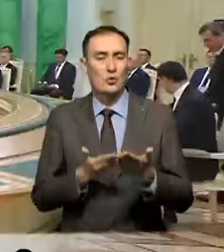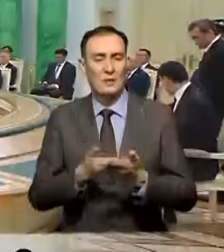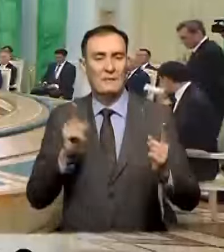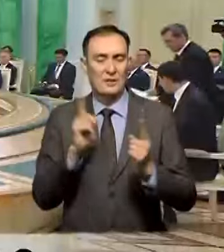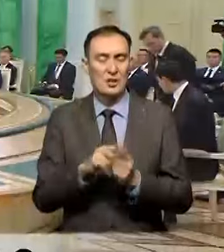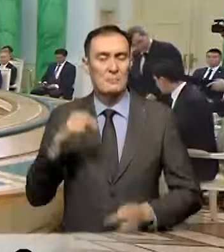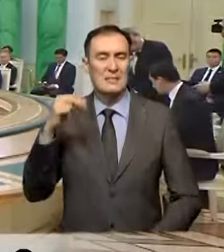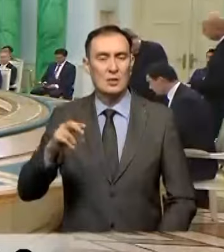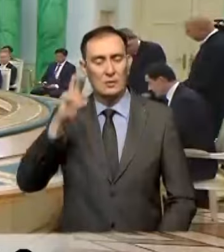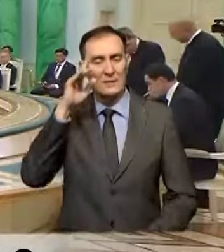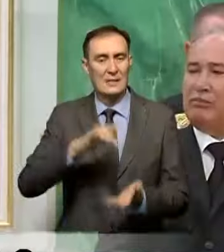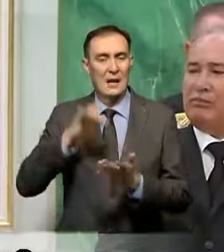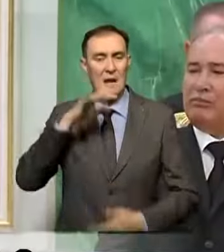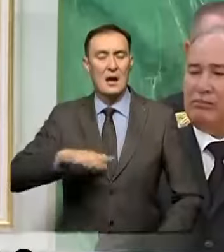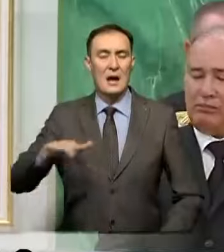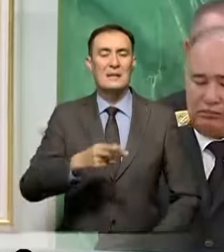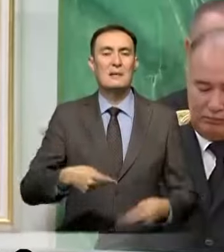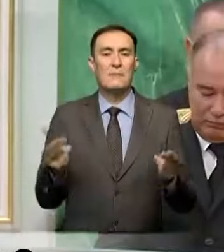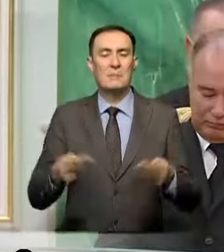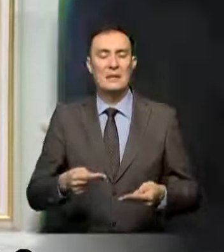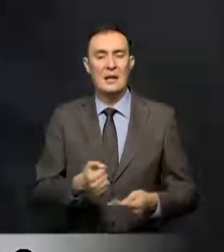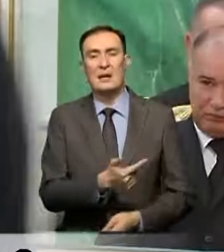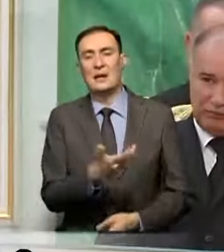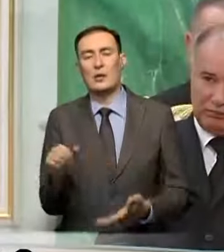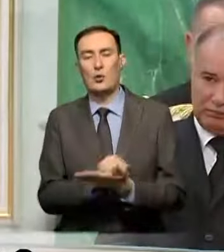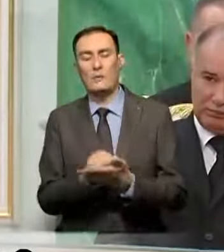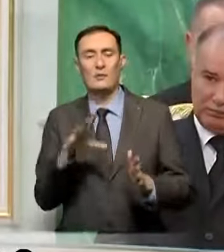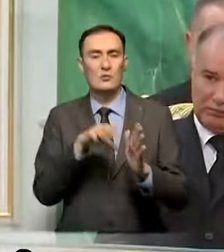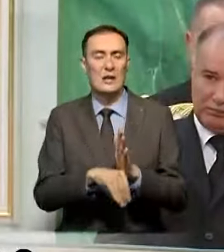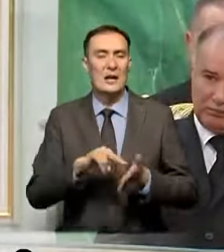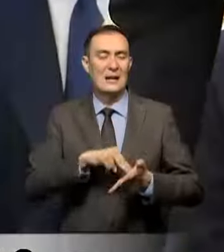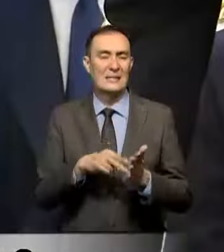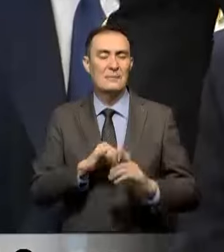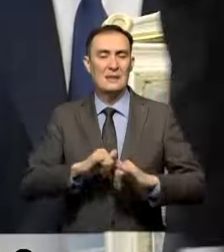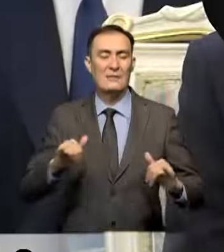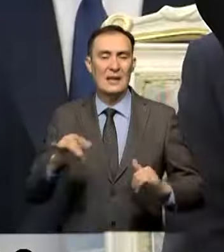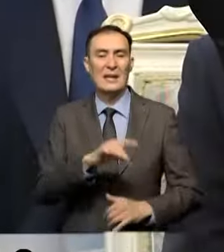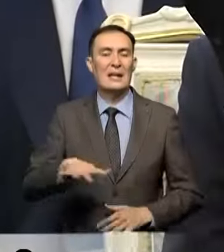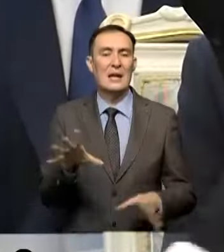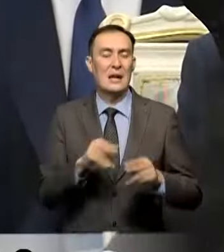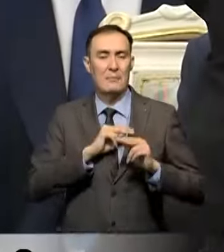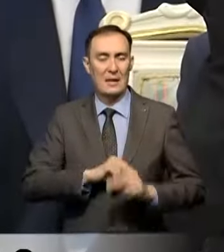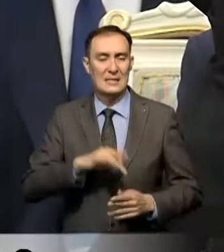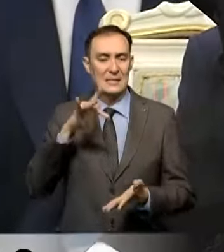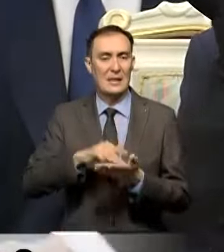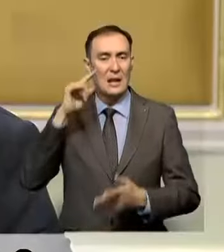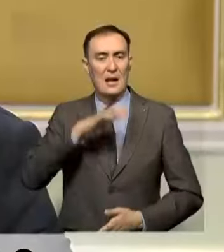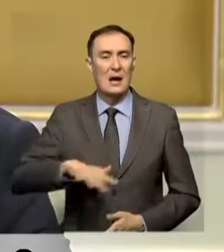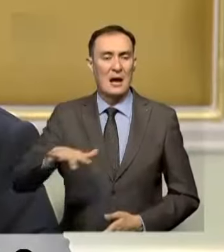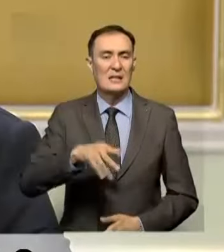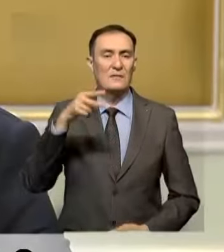встречи президенты стран Центральной Азии подписали ряд документов, в их числе концепция развития региональной кооперации «Центральная